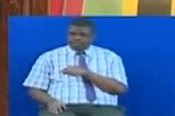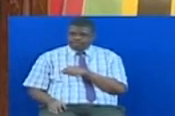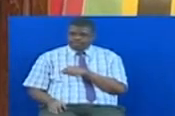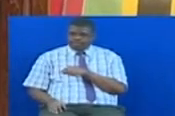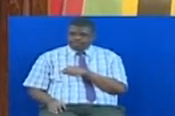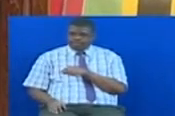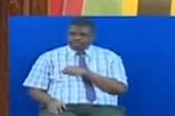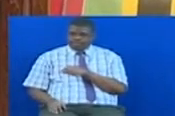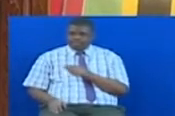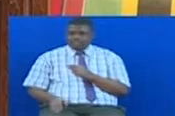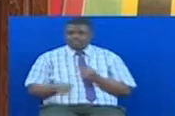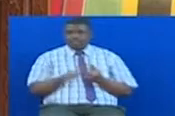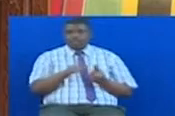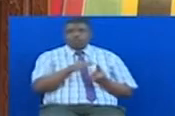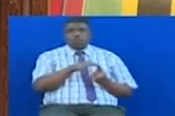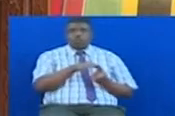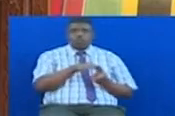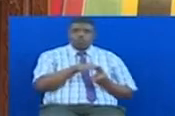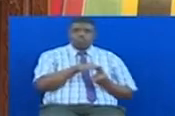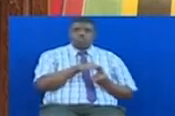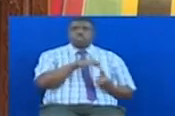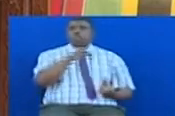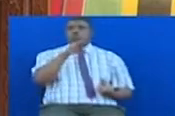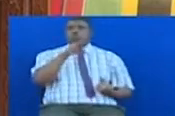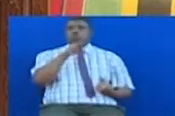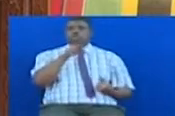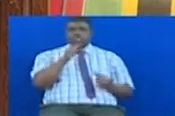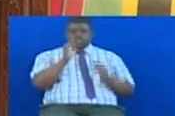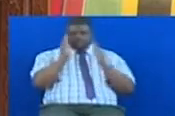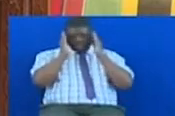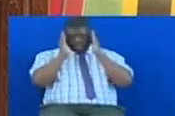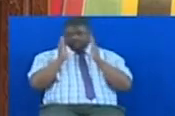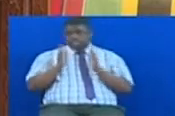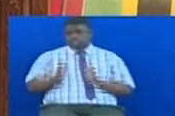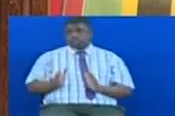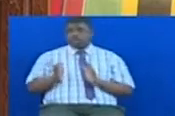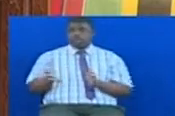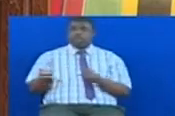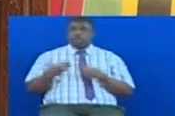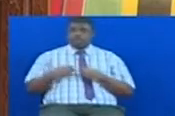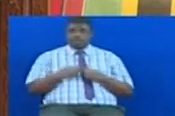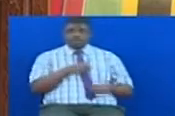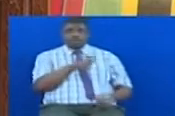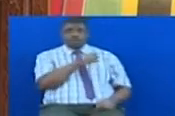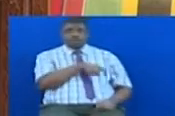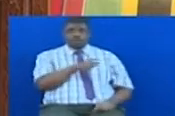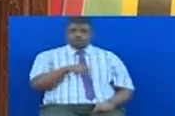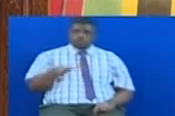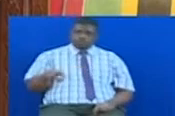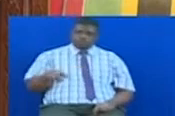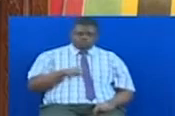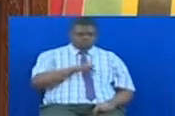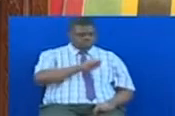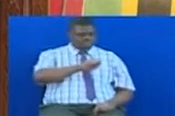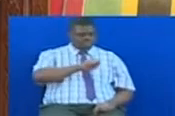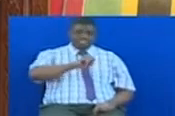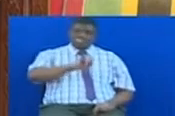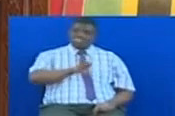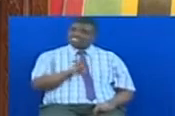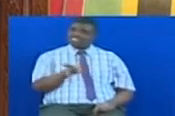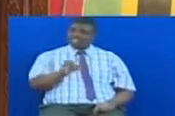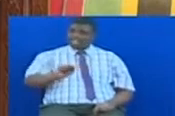kwa uteuzi na heshima alionipa na watu wa Siha. Kikubwa